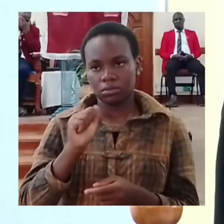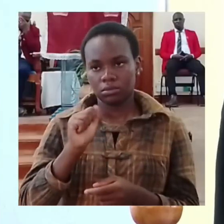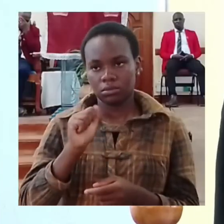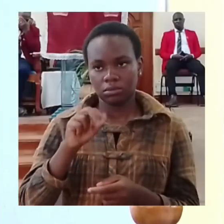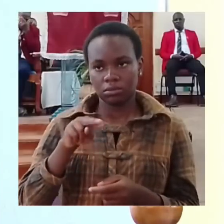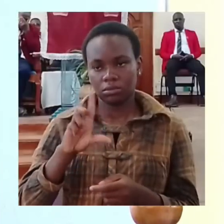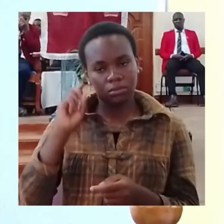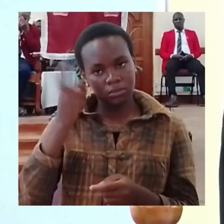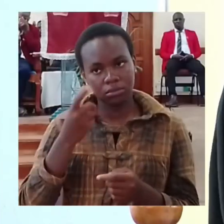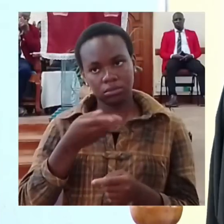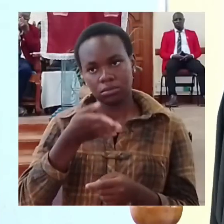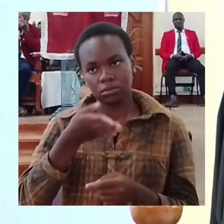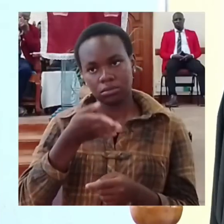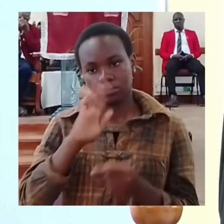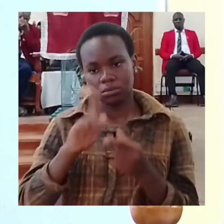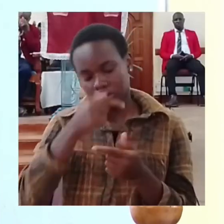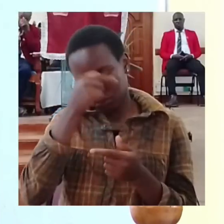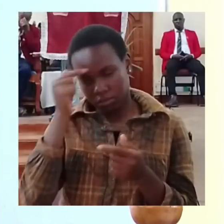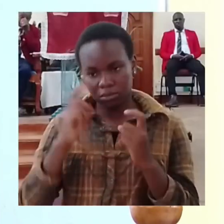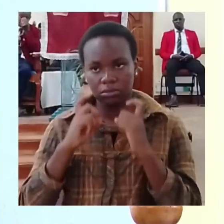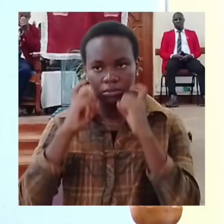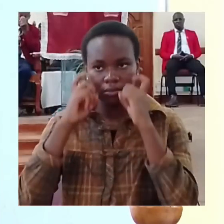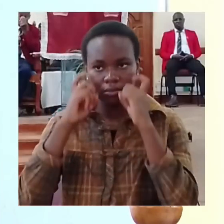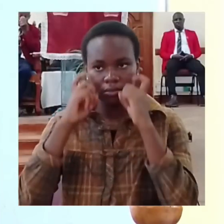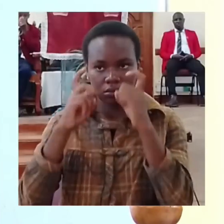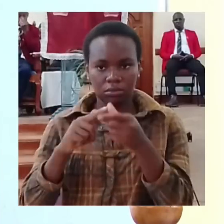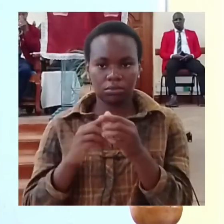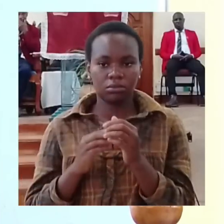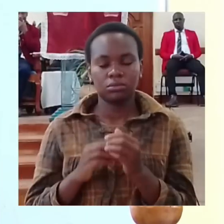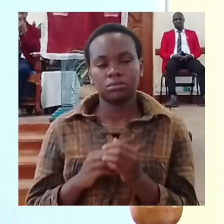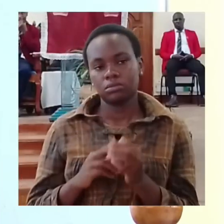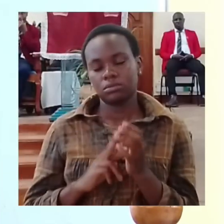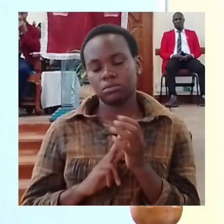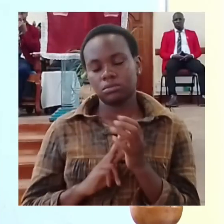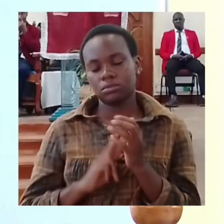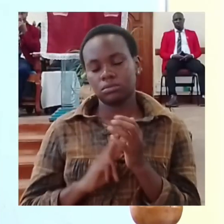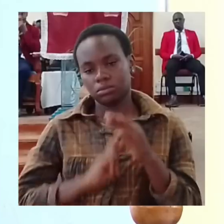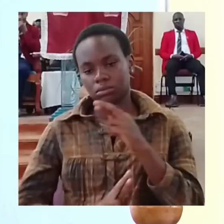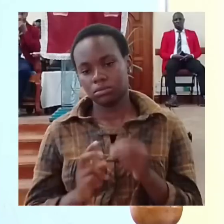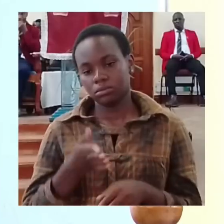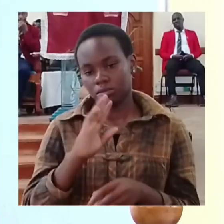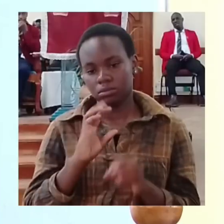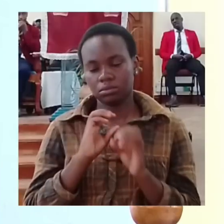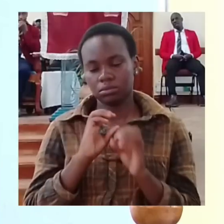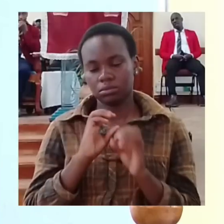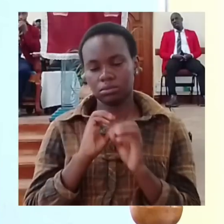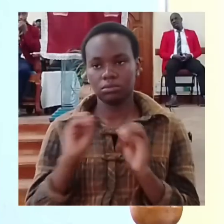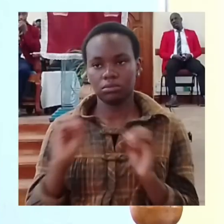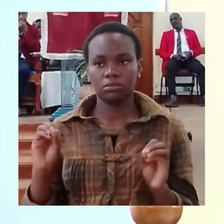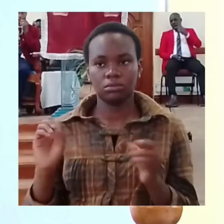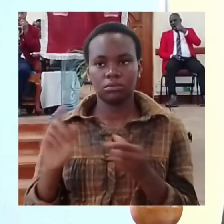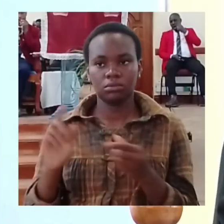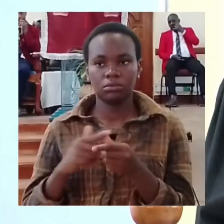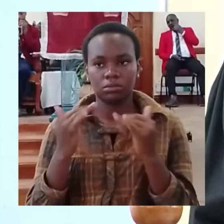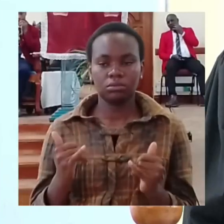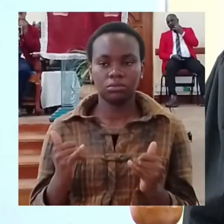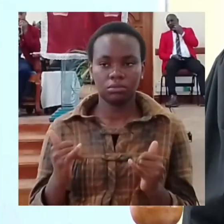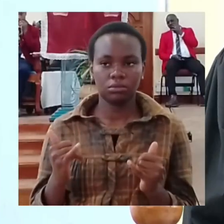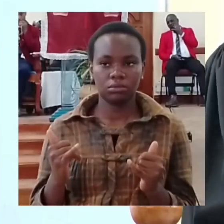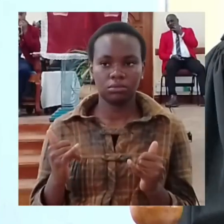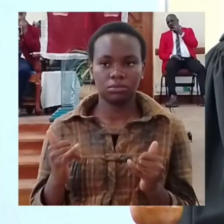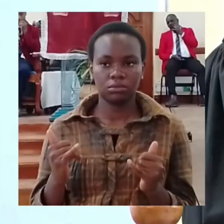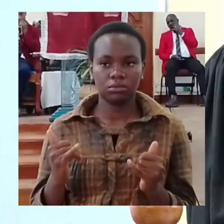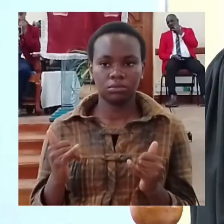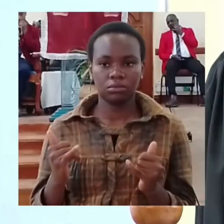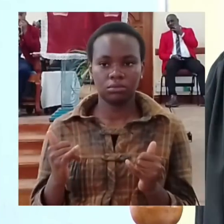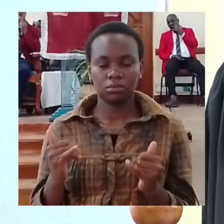Ngai nĩ kwĩhia nĩ ũndũ wa kwaga gwathĩkĩra Ngai. Noguo niguo andu